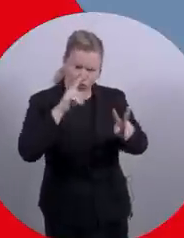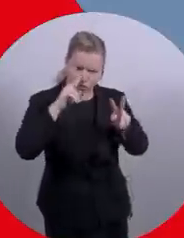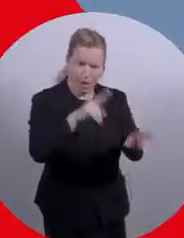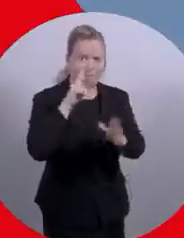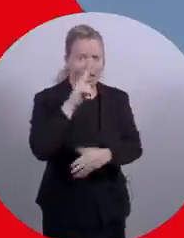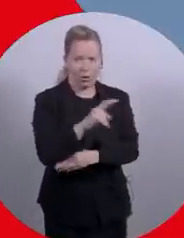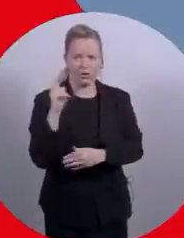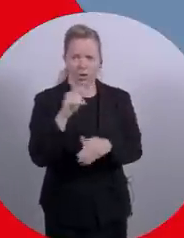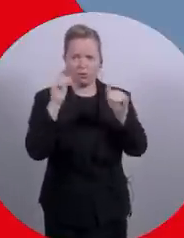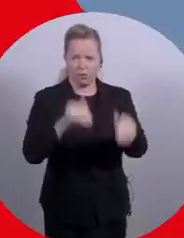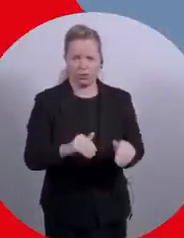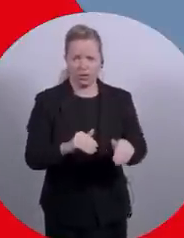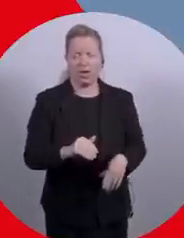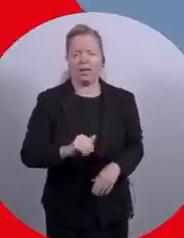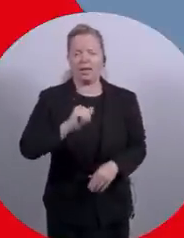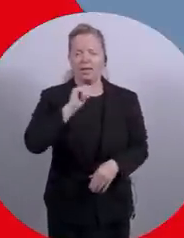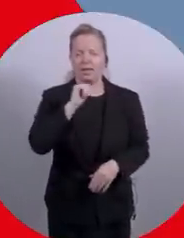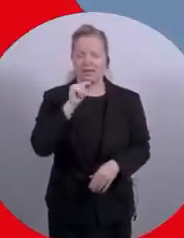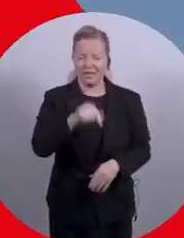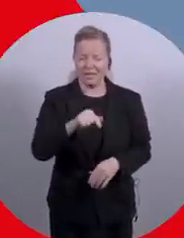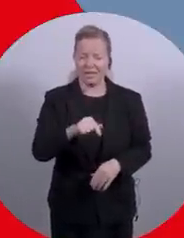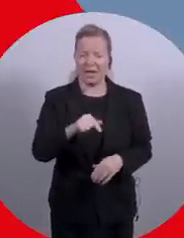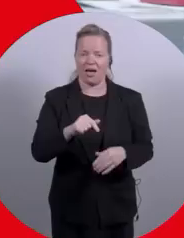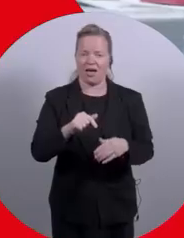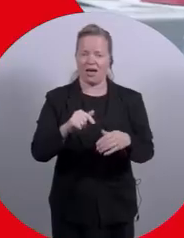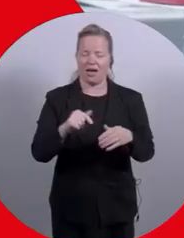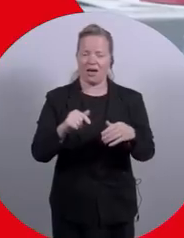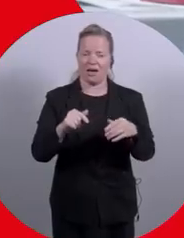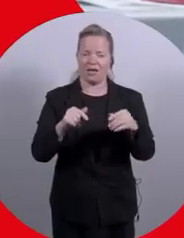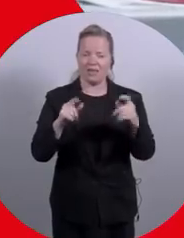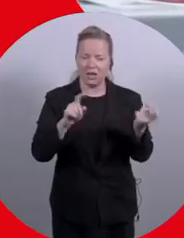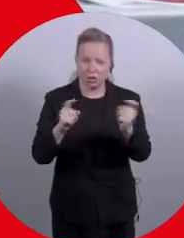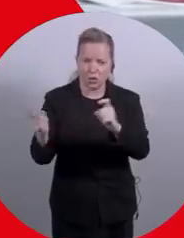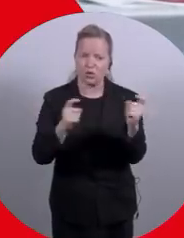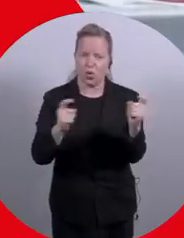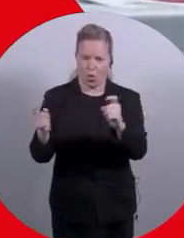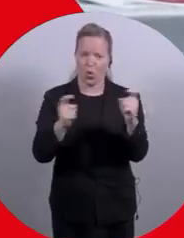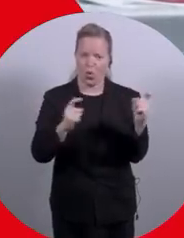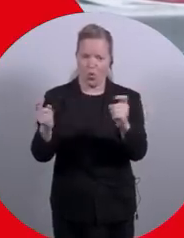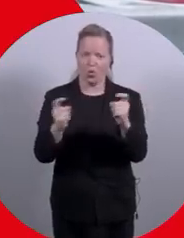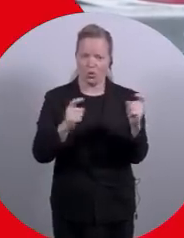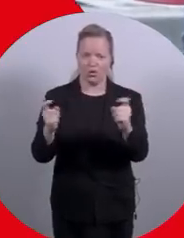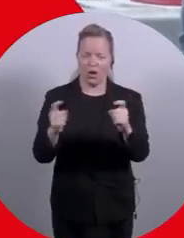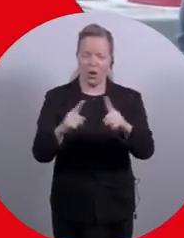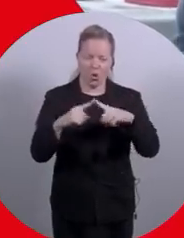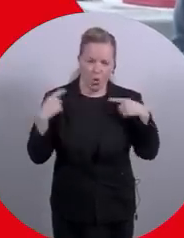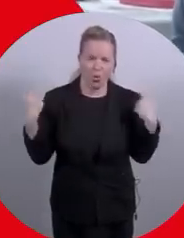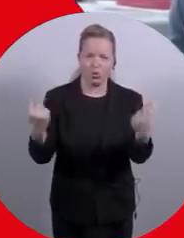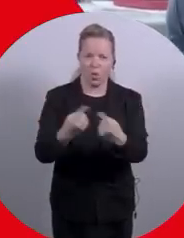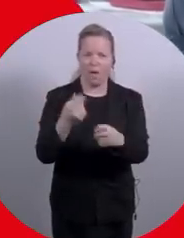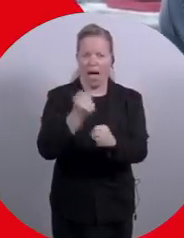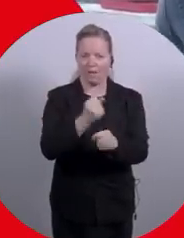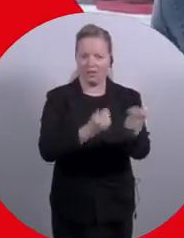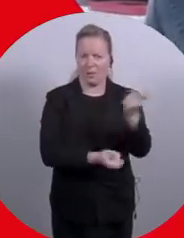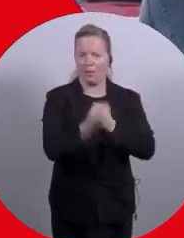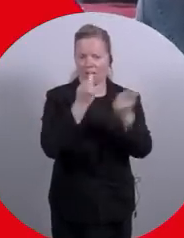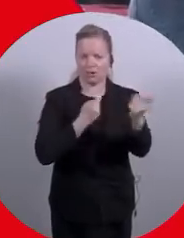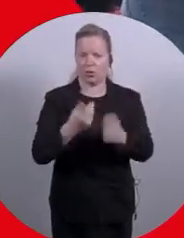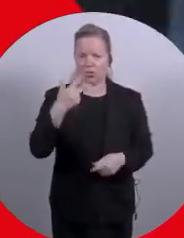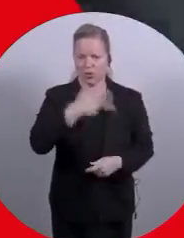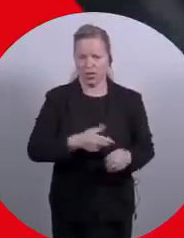so klar liebe Genossinnen ist die Diskussion und um die Arbeitsmigration